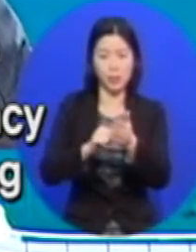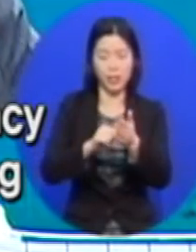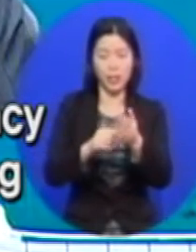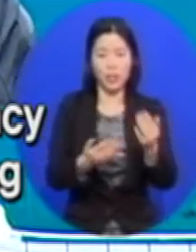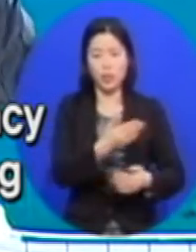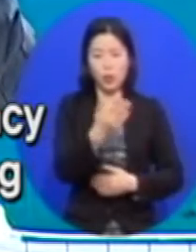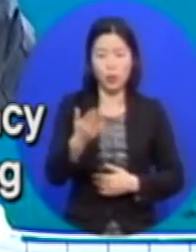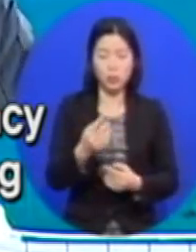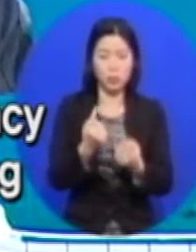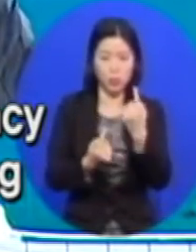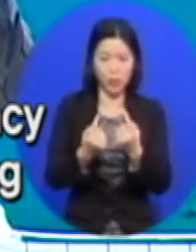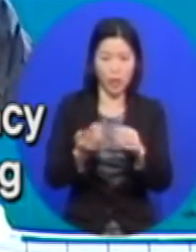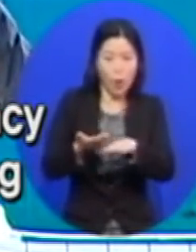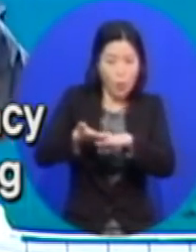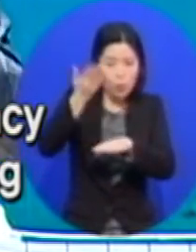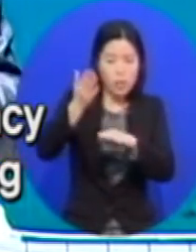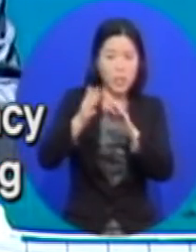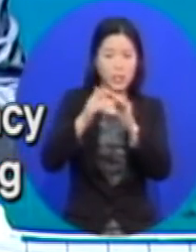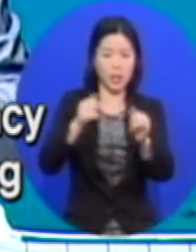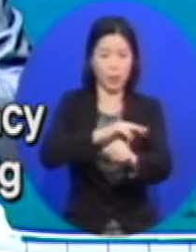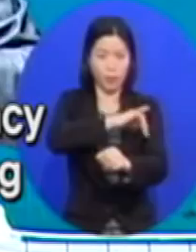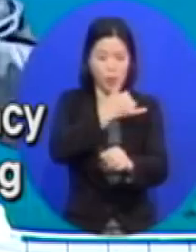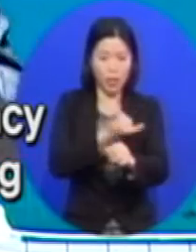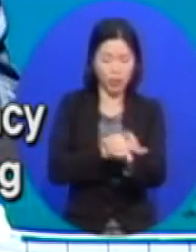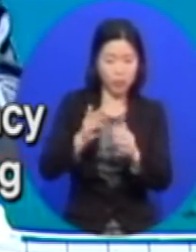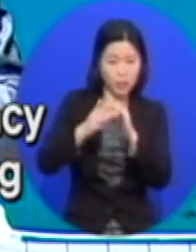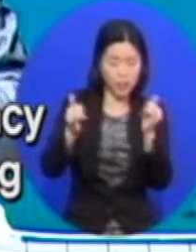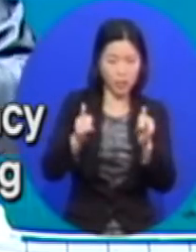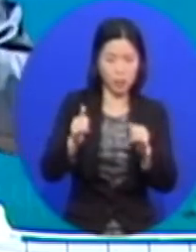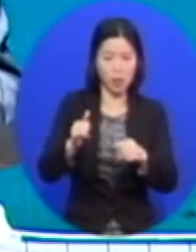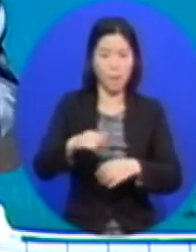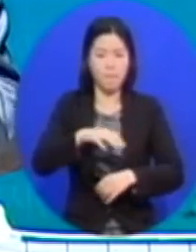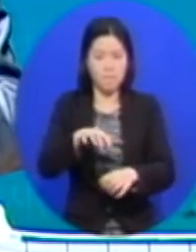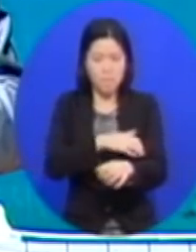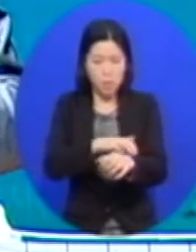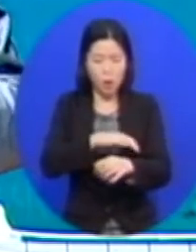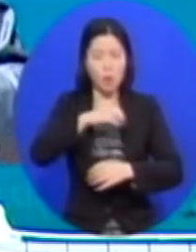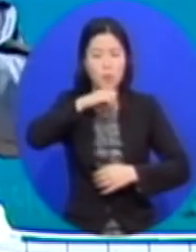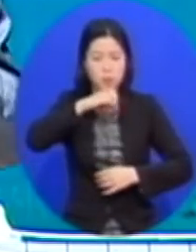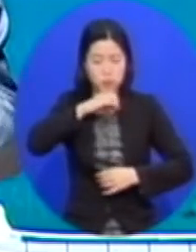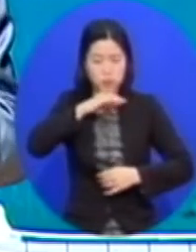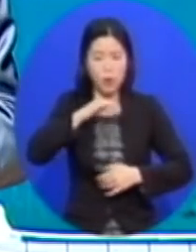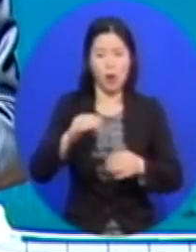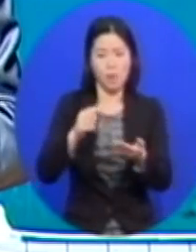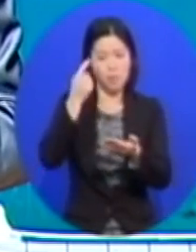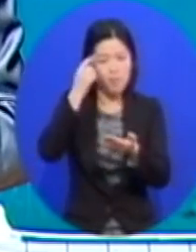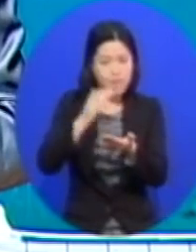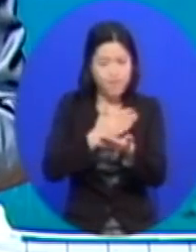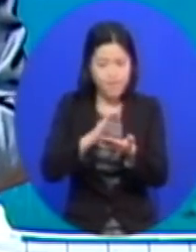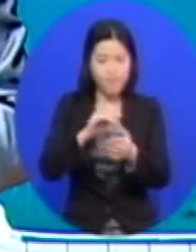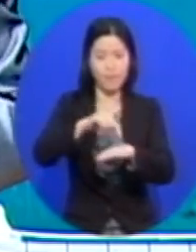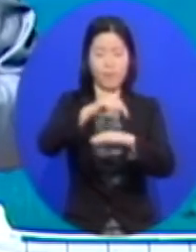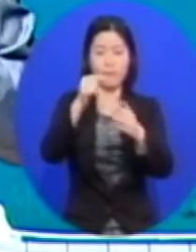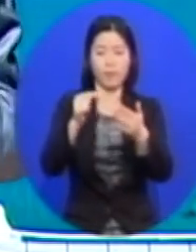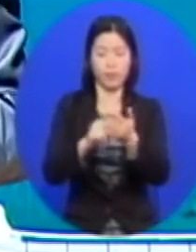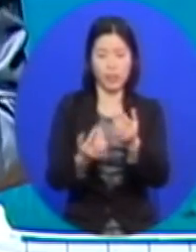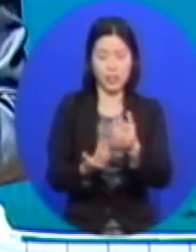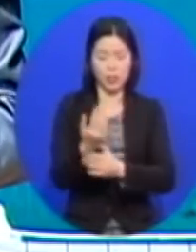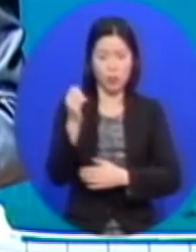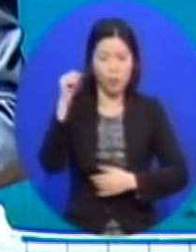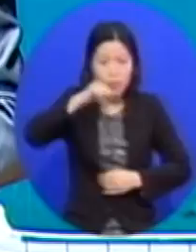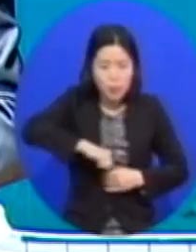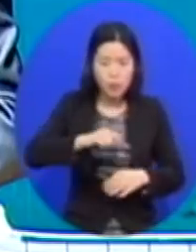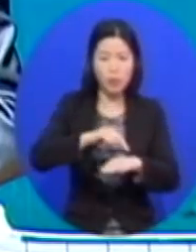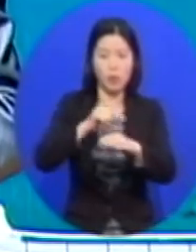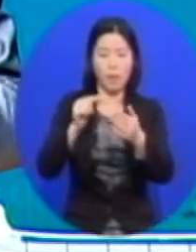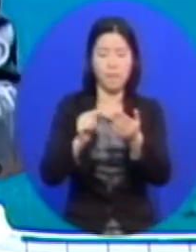위에 뿐 위에 권위자 에게 불평이 생기고 불만의 생기고 비판하는 마음에 생기고 거 욕하는